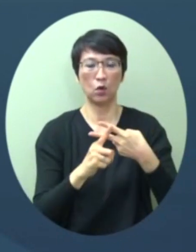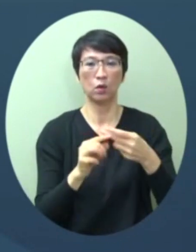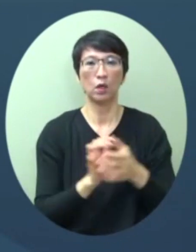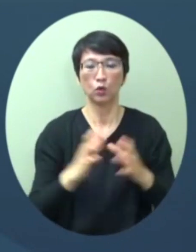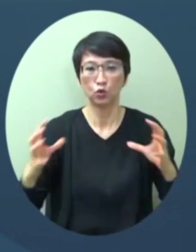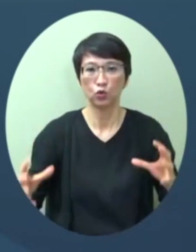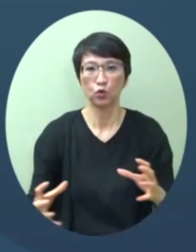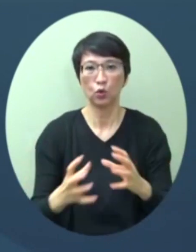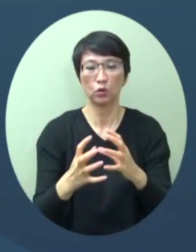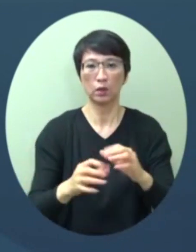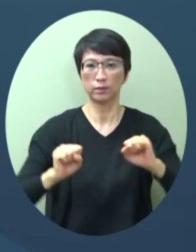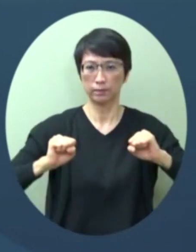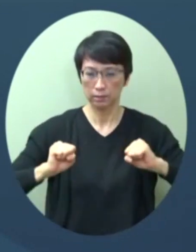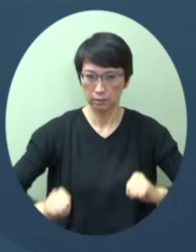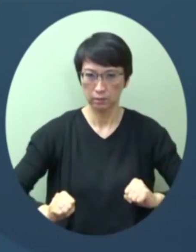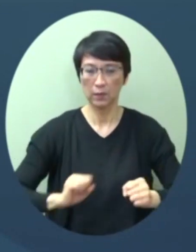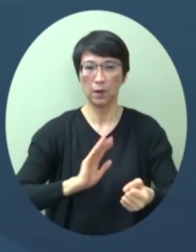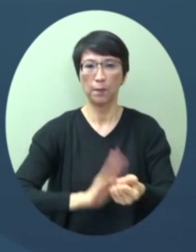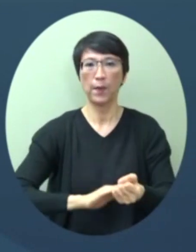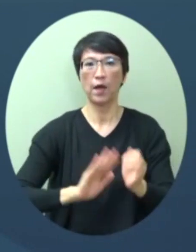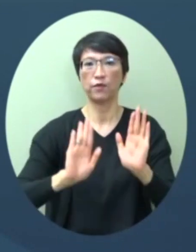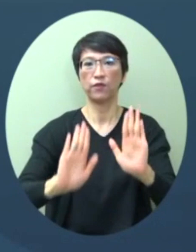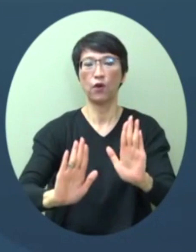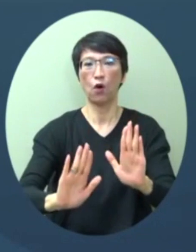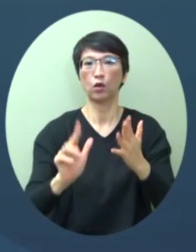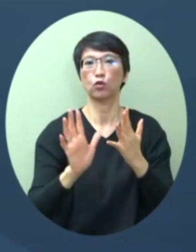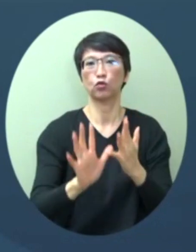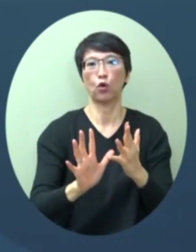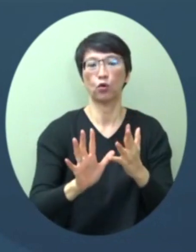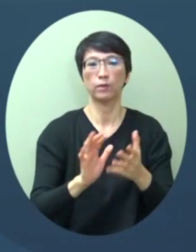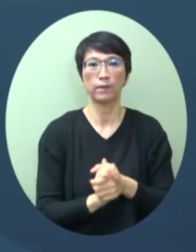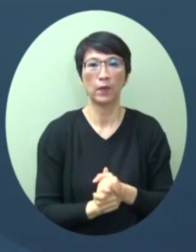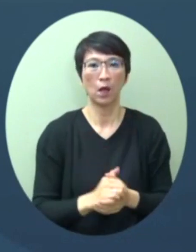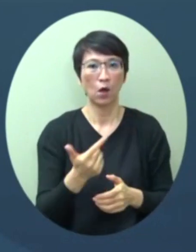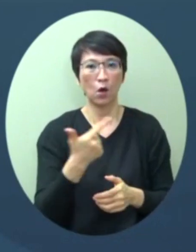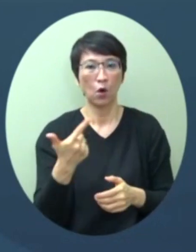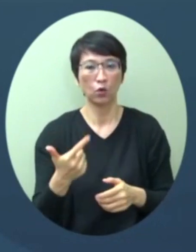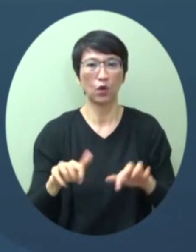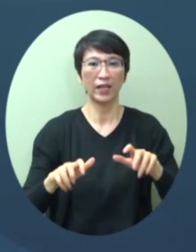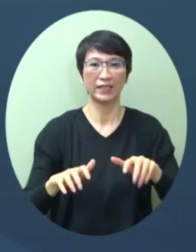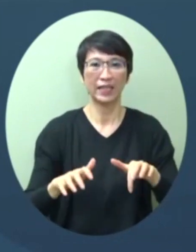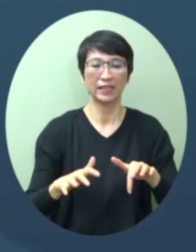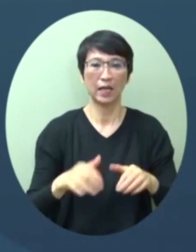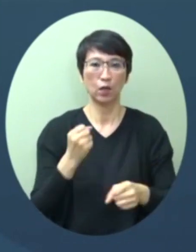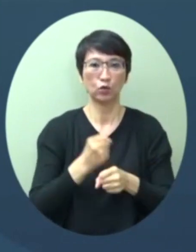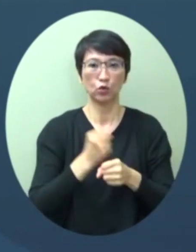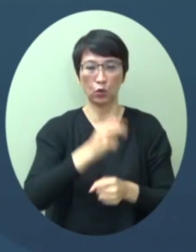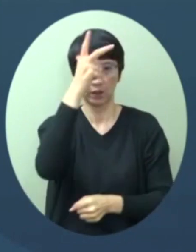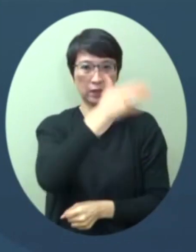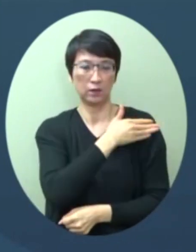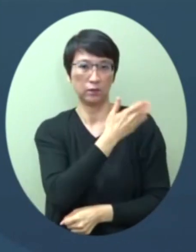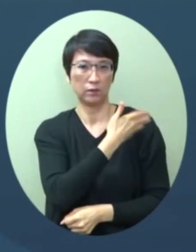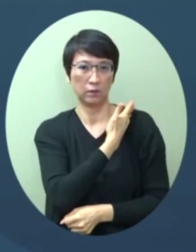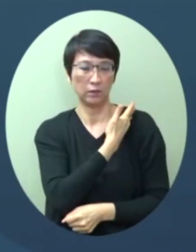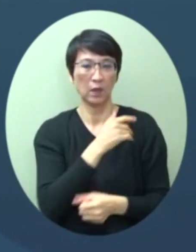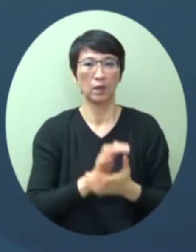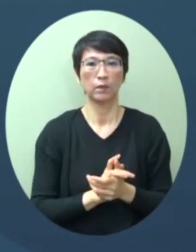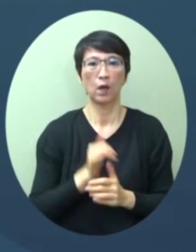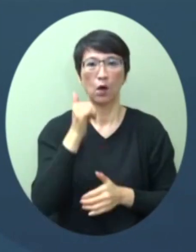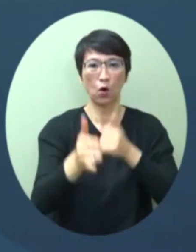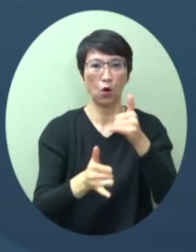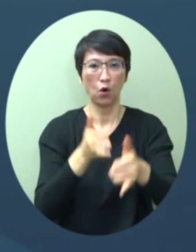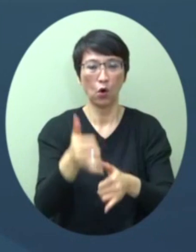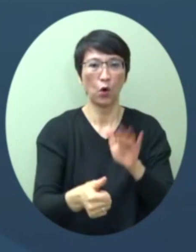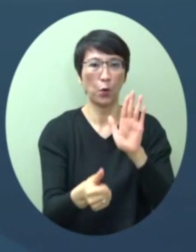成一支坚实的抗疫团队不少平常在写字楼工作的公务员同事都纷纷走到